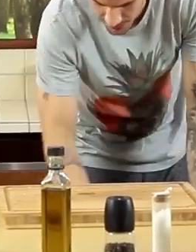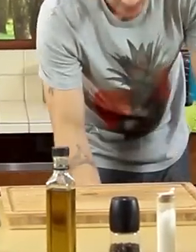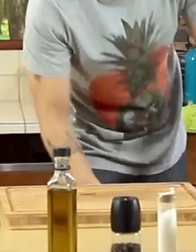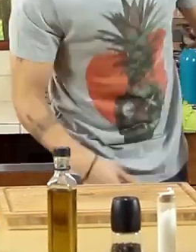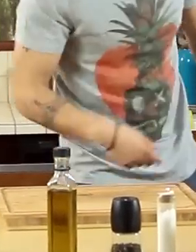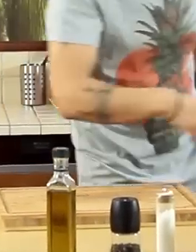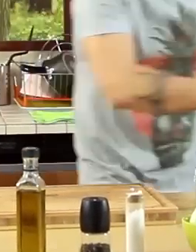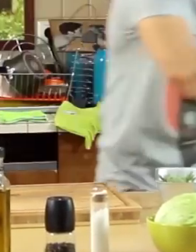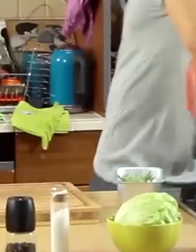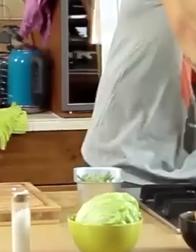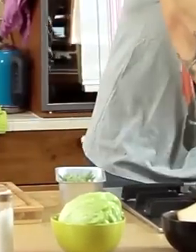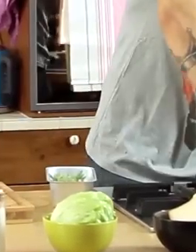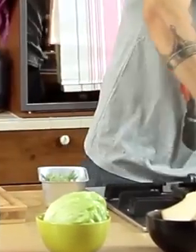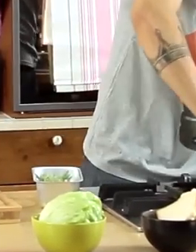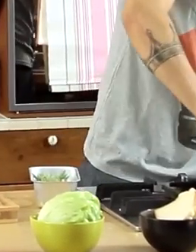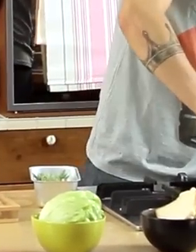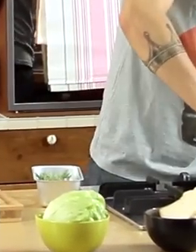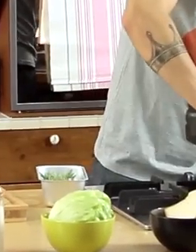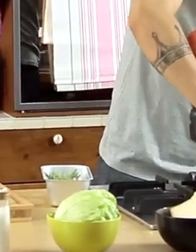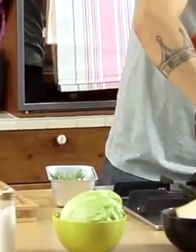Να δούμε τι γίνεται, δεν πειράζει, το κάνω με το χέρι.